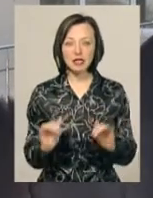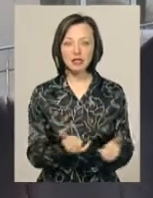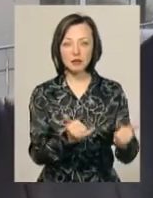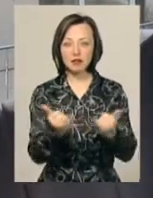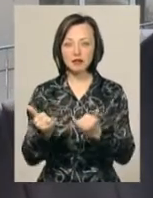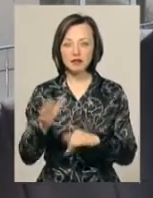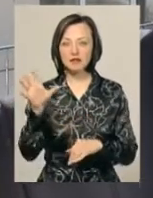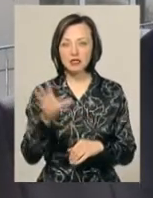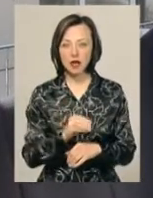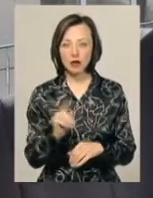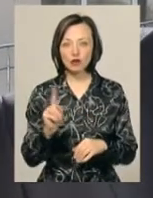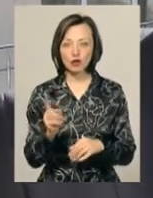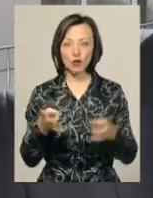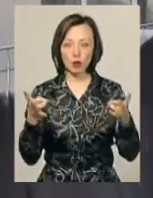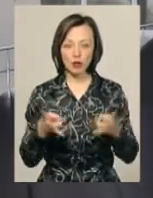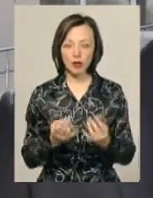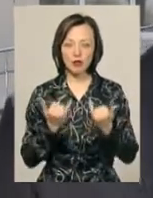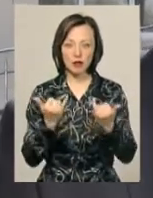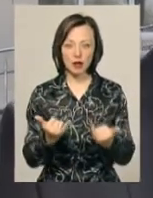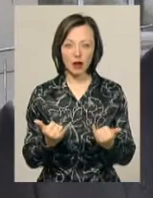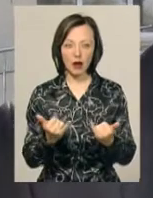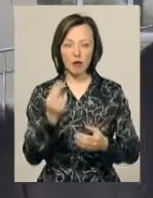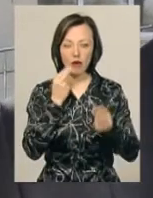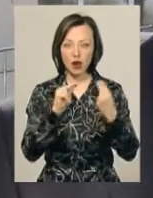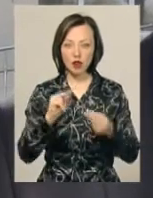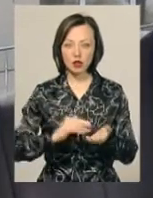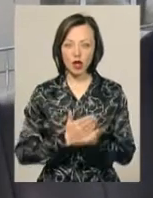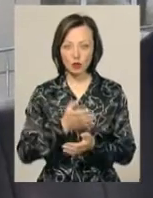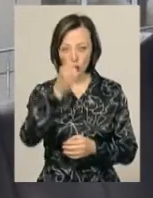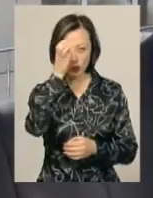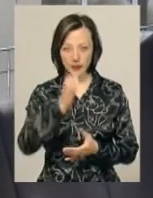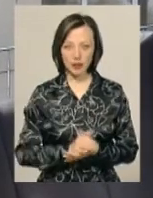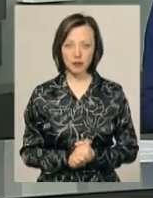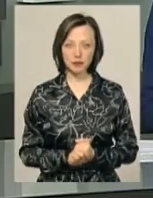забезпечені, все те, що необхідне для покращення якості освіти.